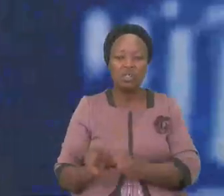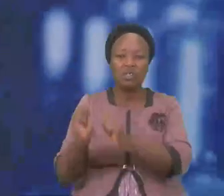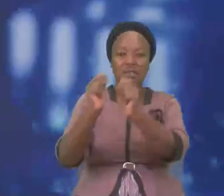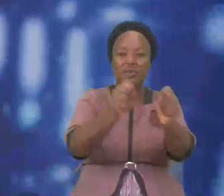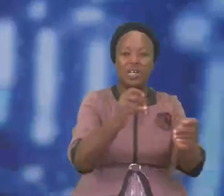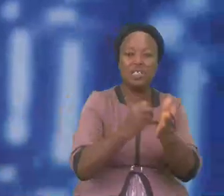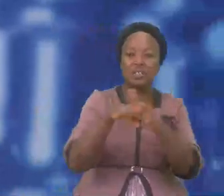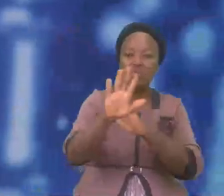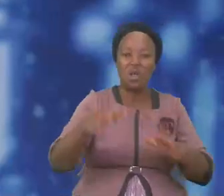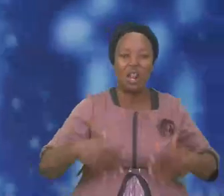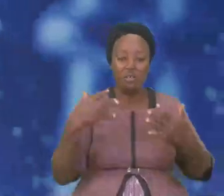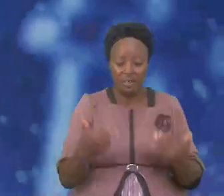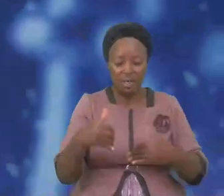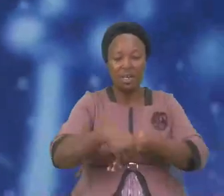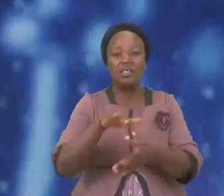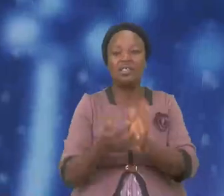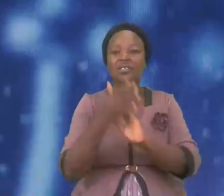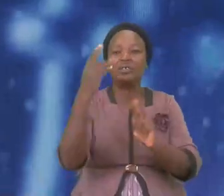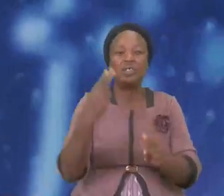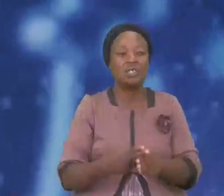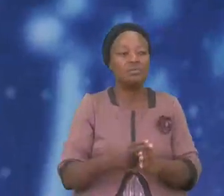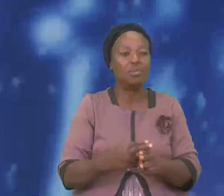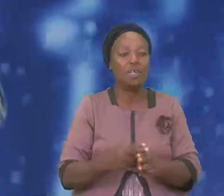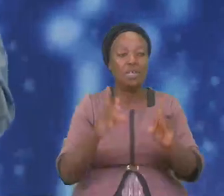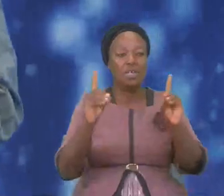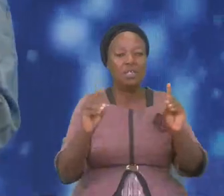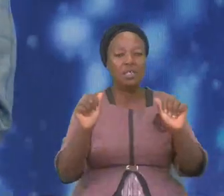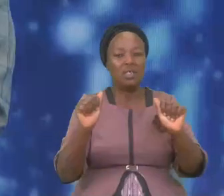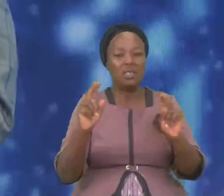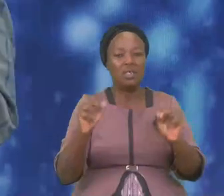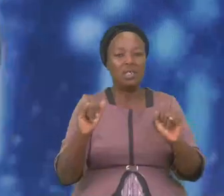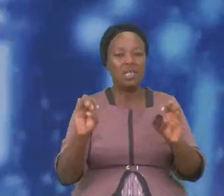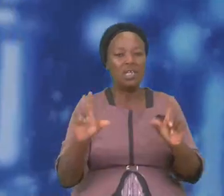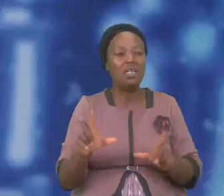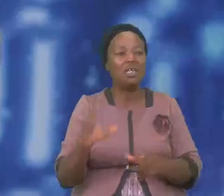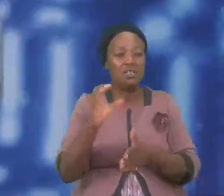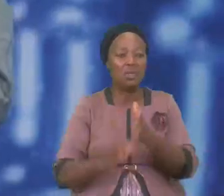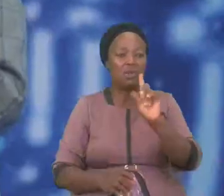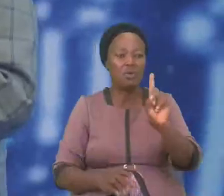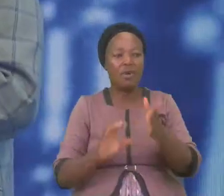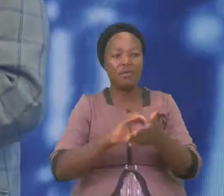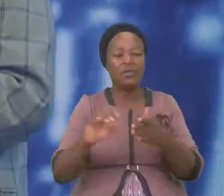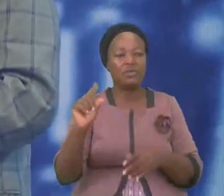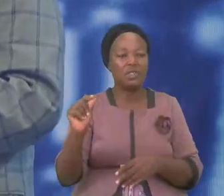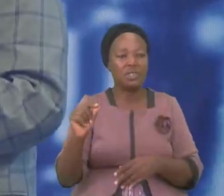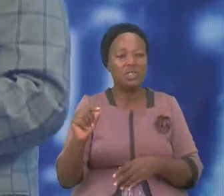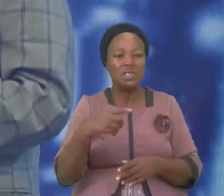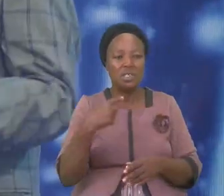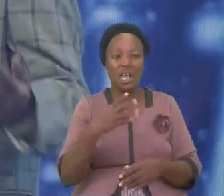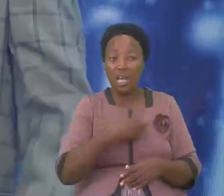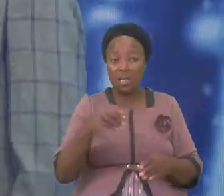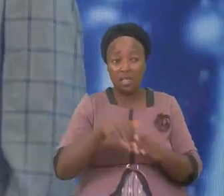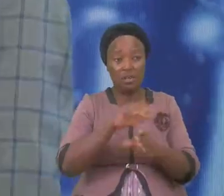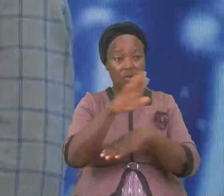le transfère dans votre vie ce soir au nom de Jésus. Daniel 1, 20. On dit, si